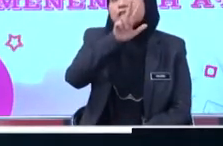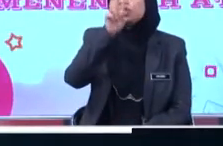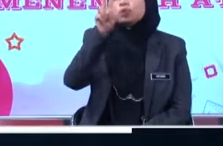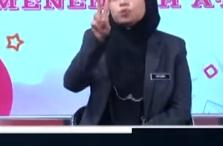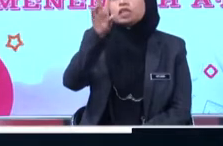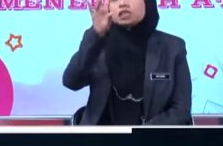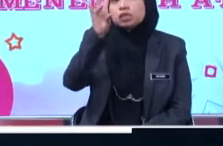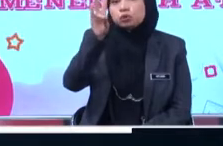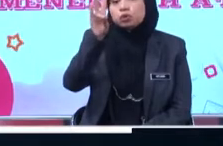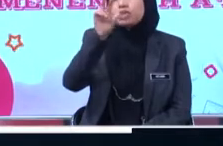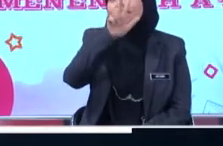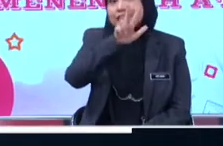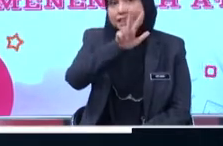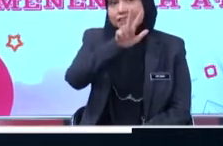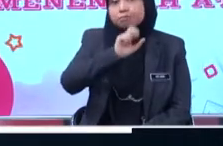3273